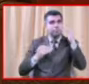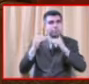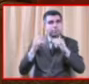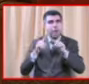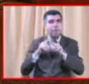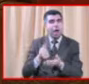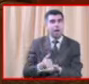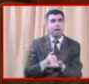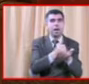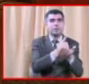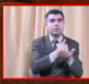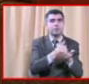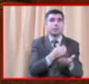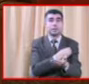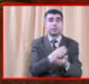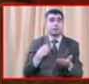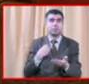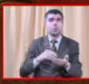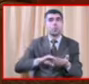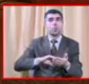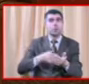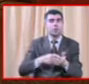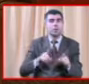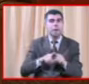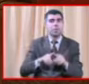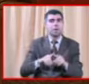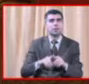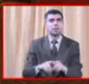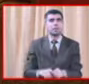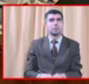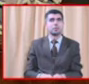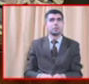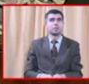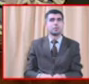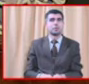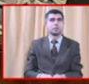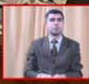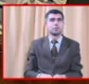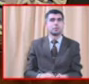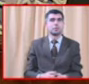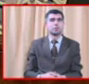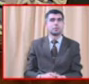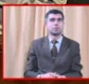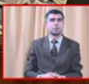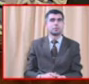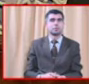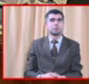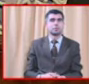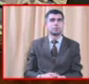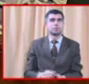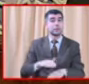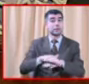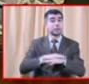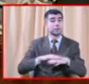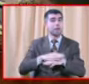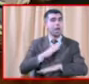للخدمات الصحية بين العالم الخارجي. عفوا السيد الوزير، استمعوا